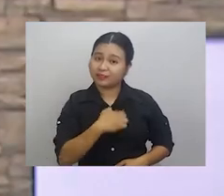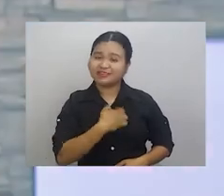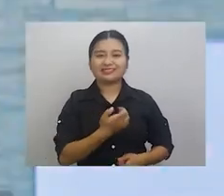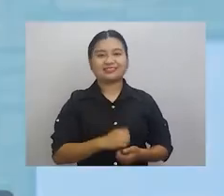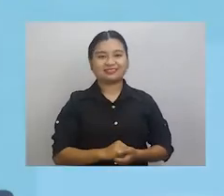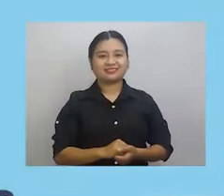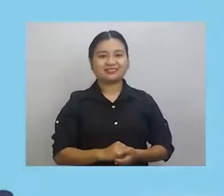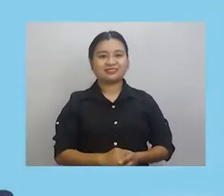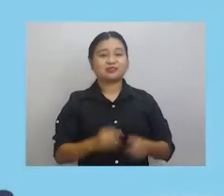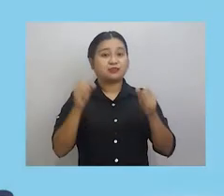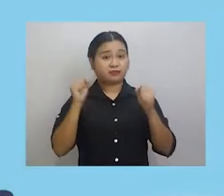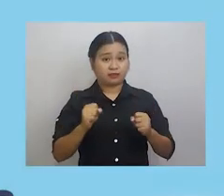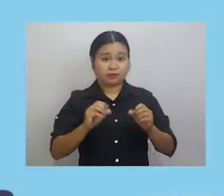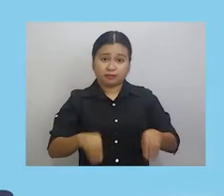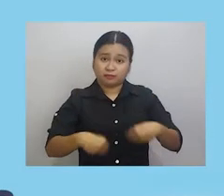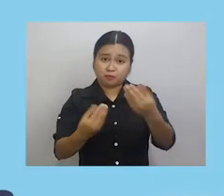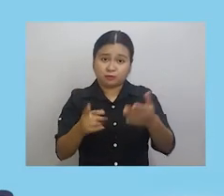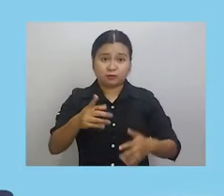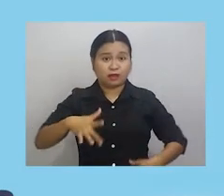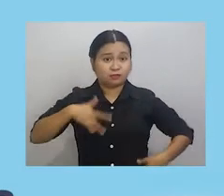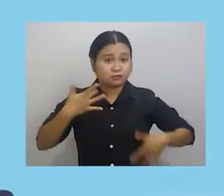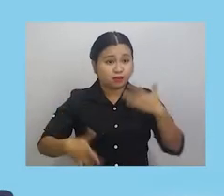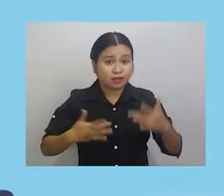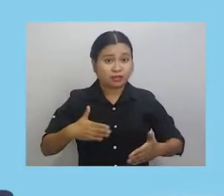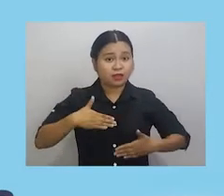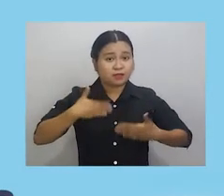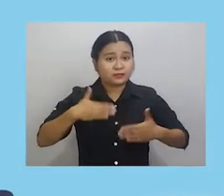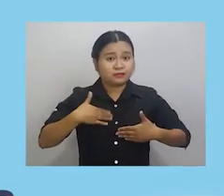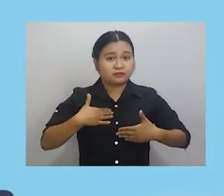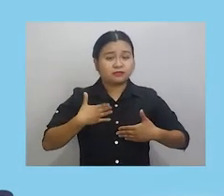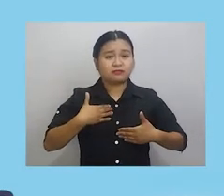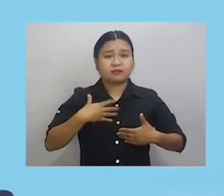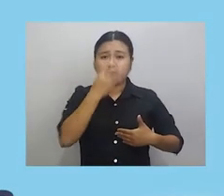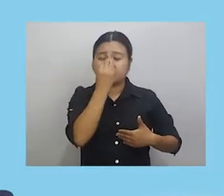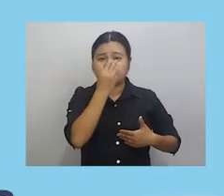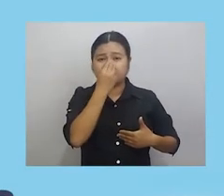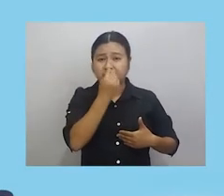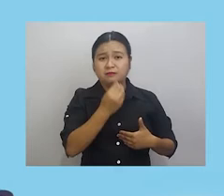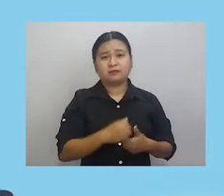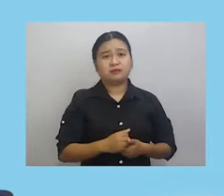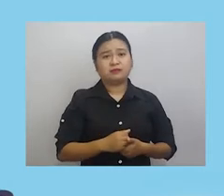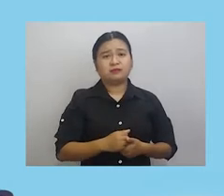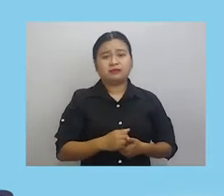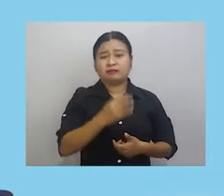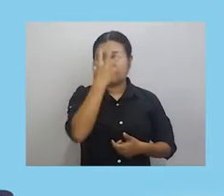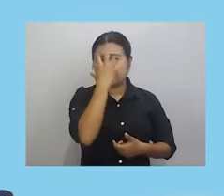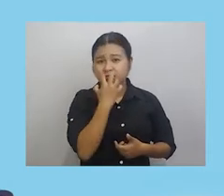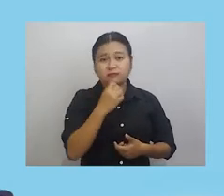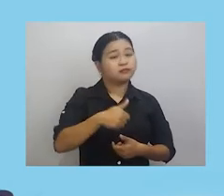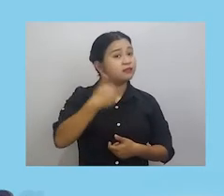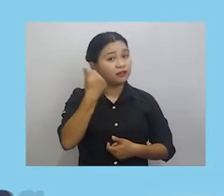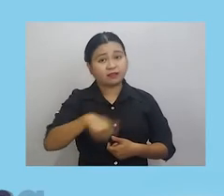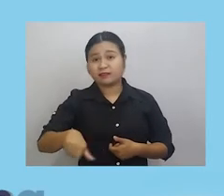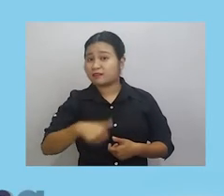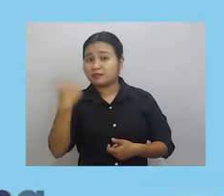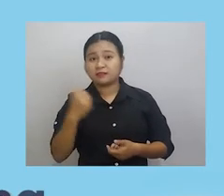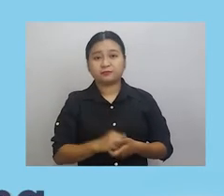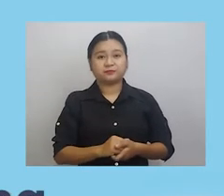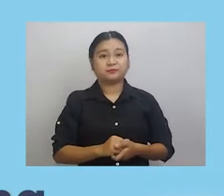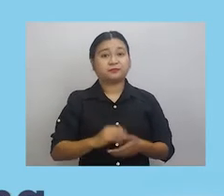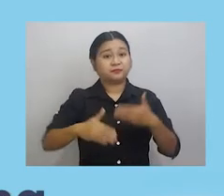nararamdaman? Naghahatid ba ito sa iyong tuwa, lungkot, galit at iba pa? Ma'am Shippy,